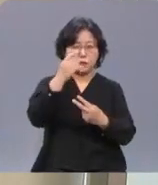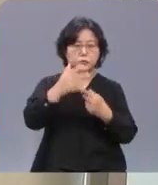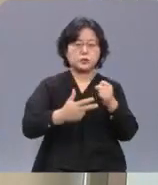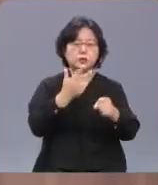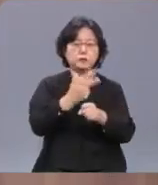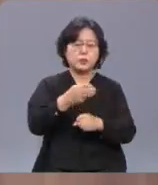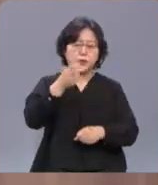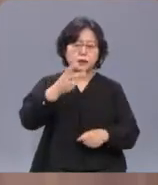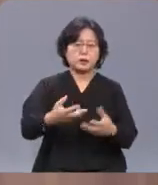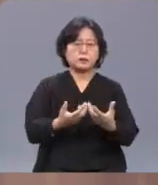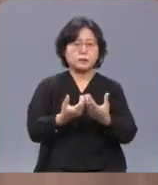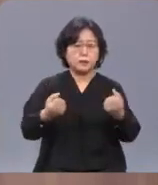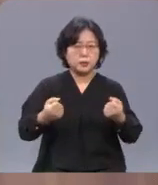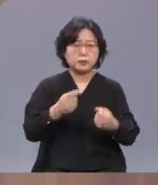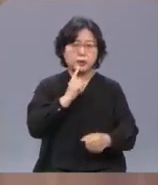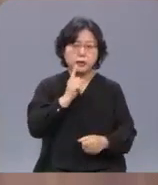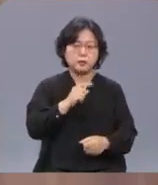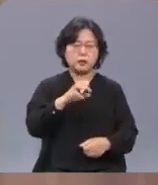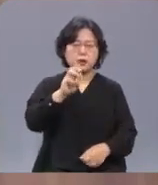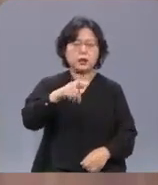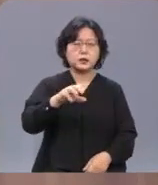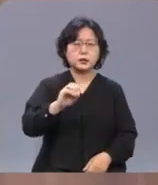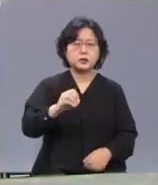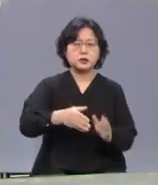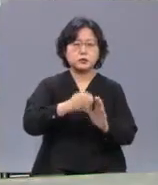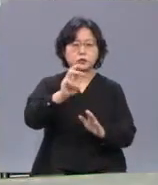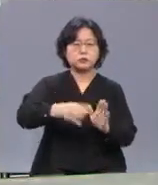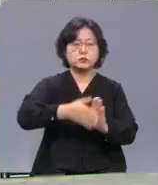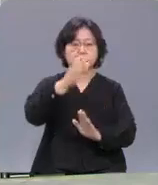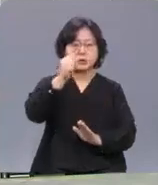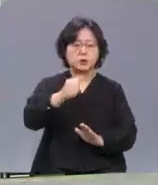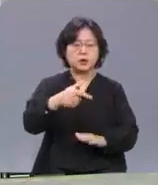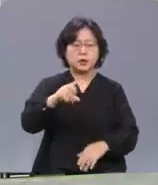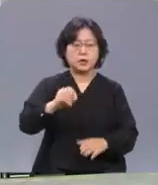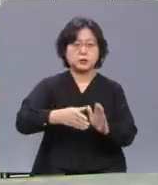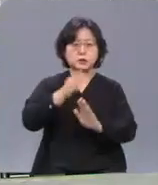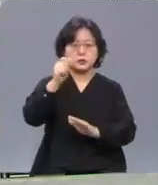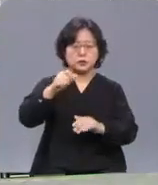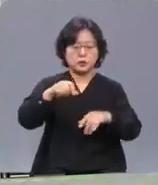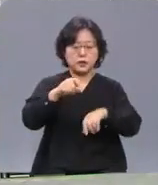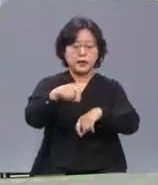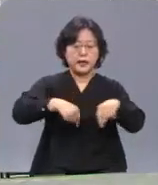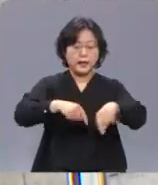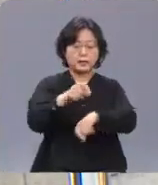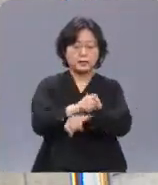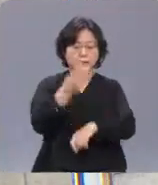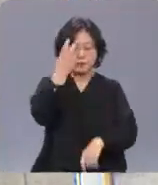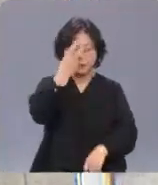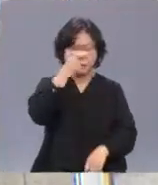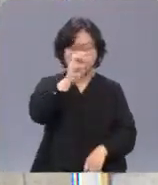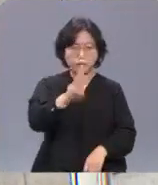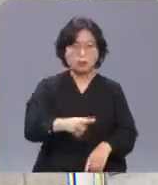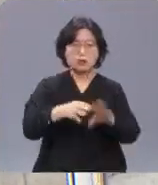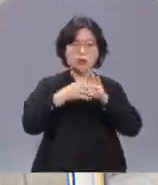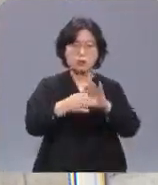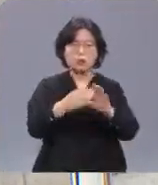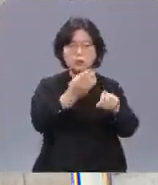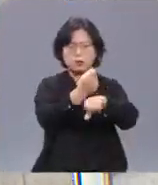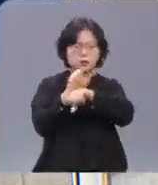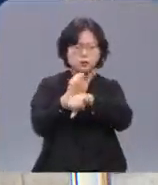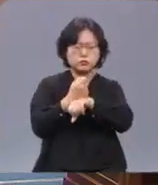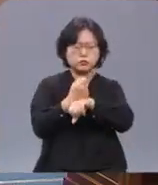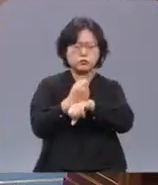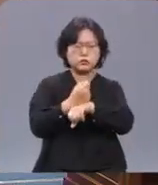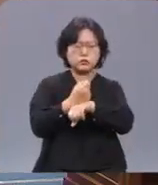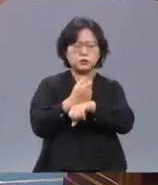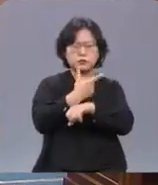다시 분리론을 꺼내든 건 강기정 광주시장입니다. 강 시장은 의회 행정사무감사에서 광주와 관련된 연구가